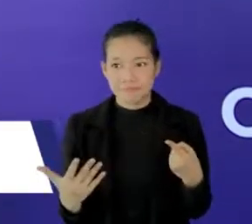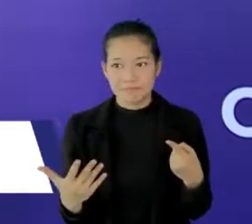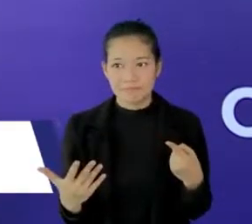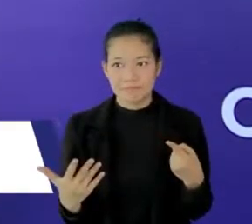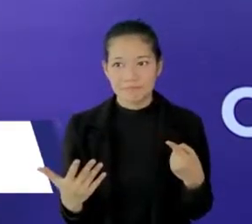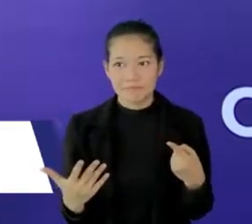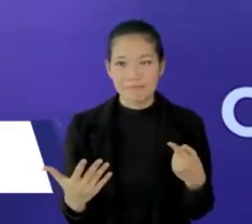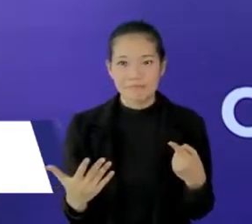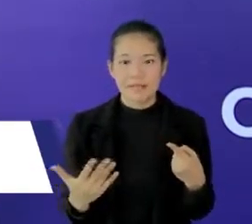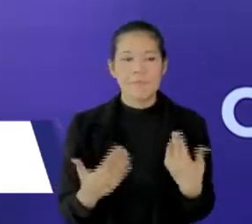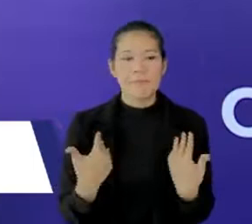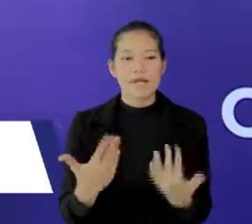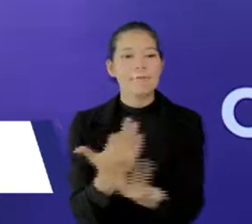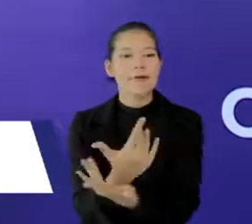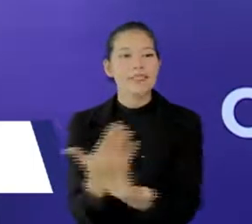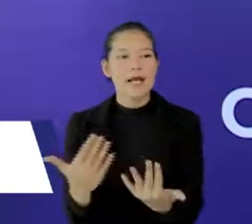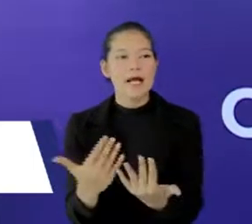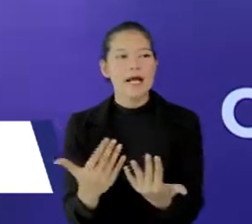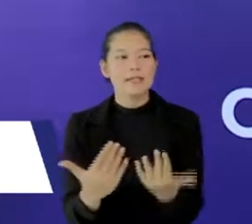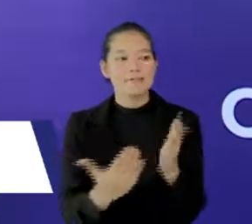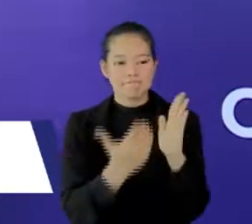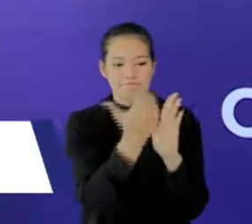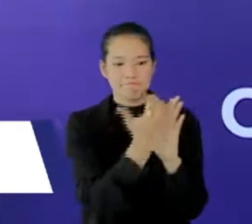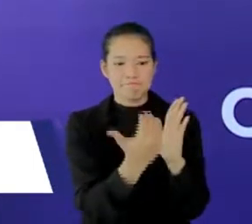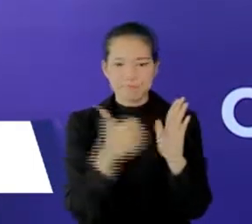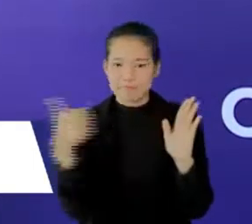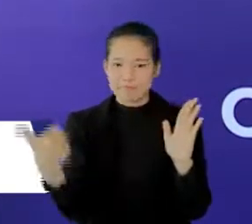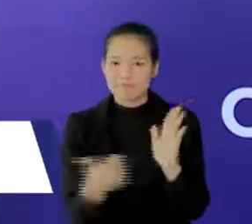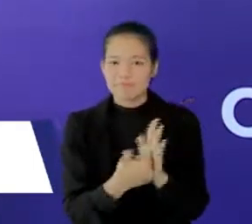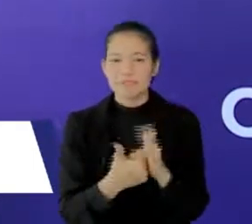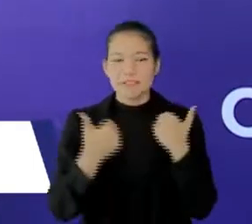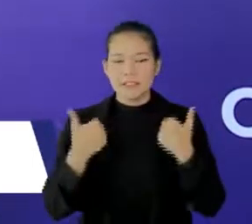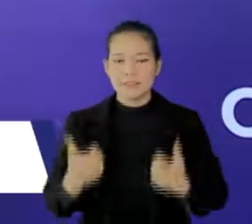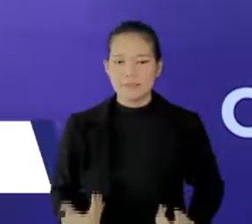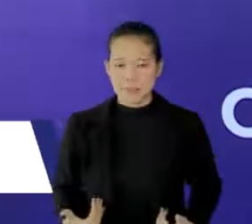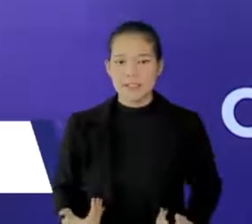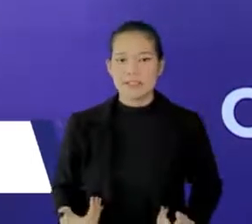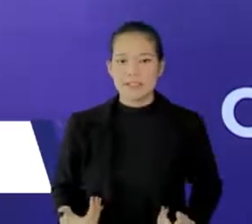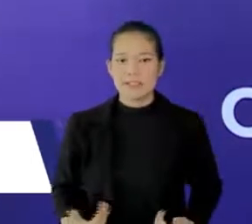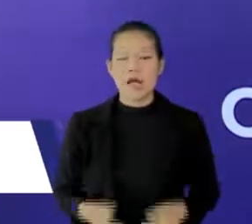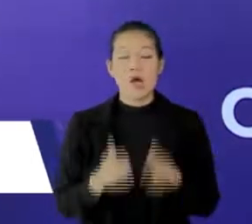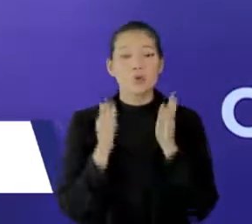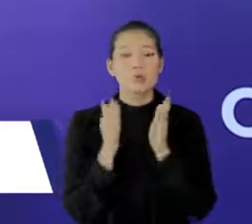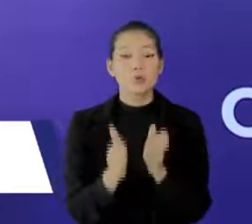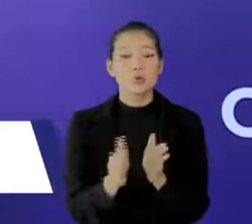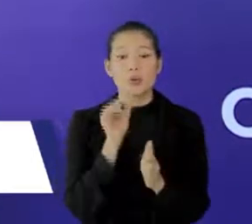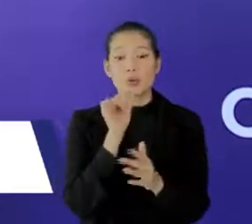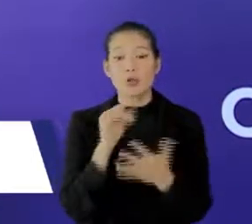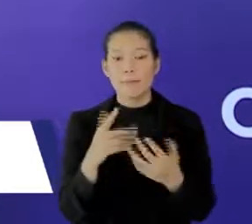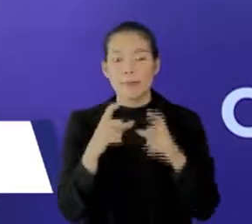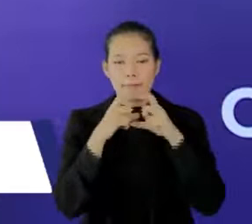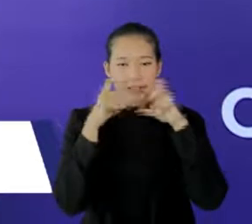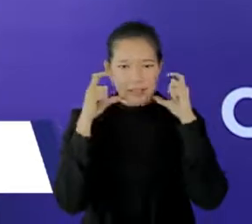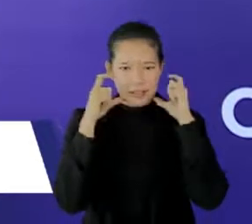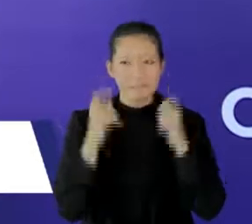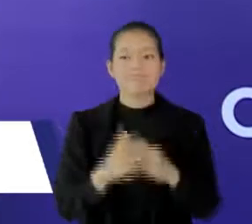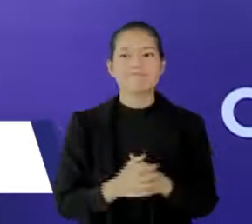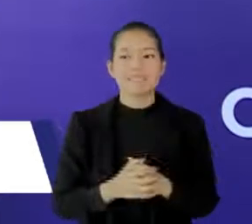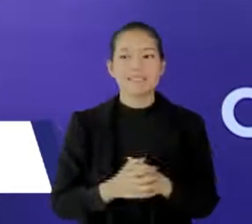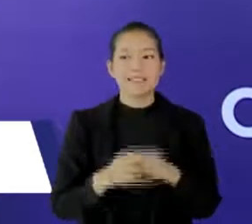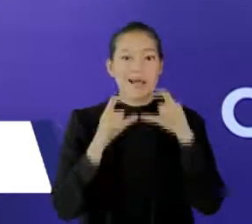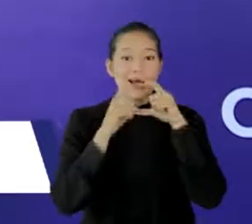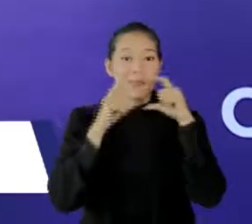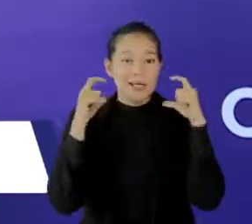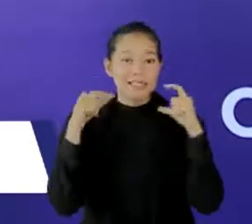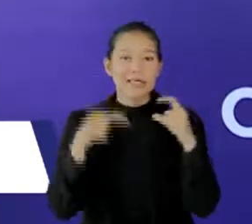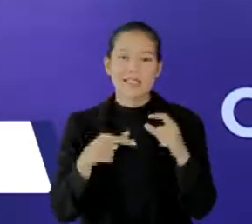adalah disiplin masyarakat di dalam menegakkan protokol kesehatan, khususnya menggunakan masker. Jadi masker